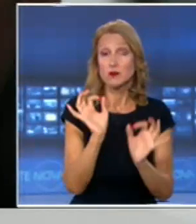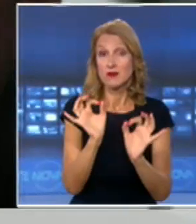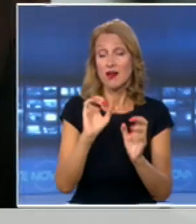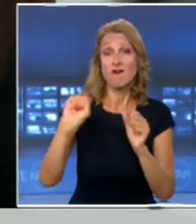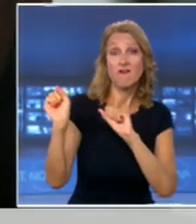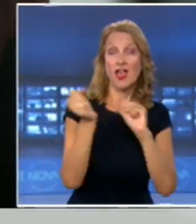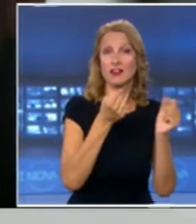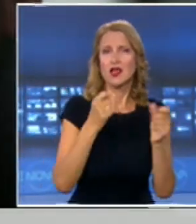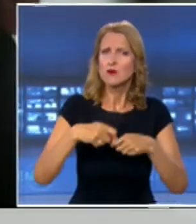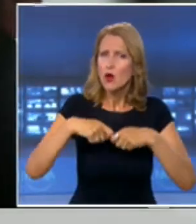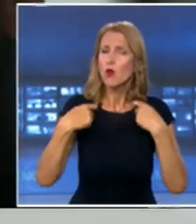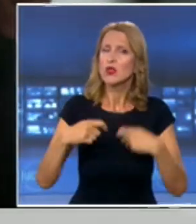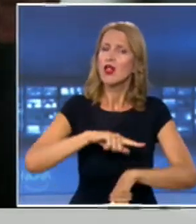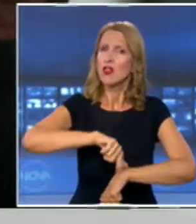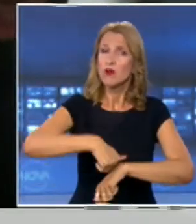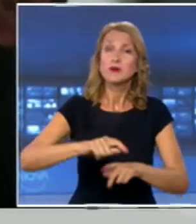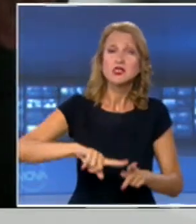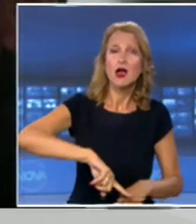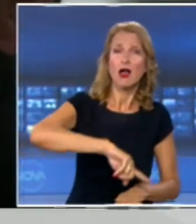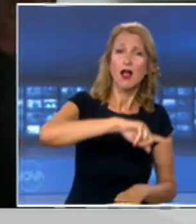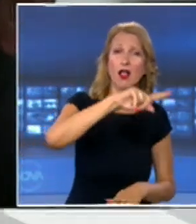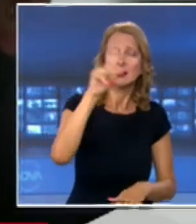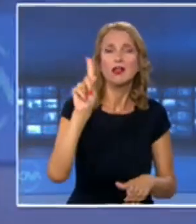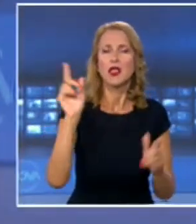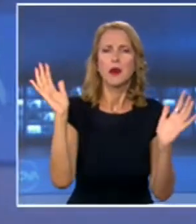На практика не отслабна цял ден.